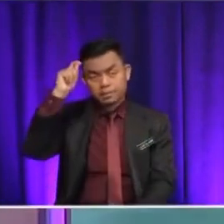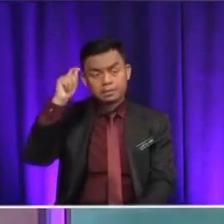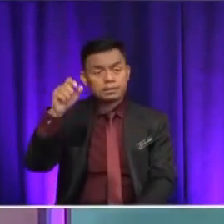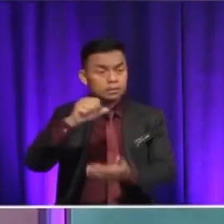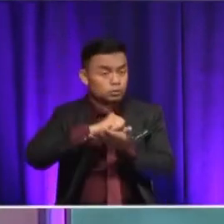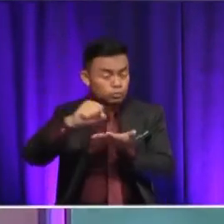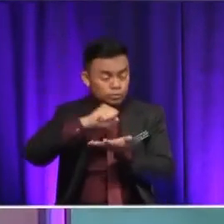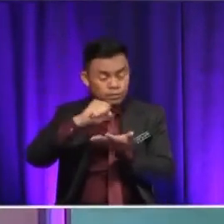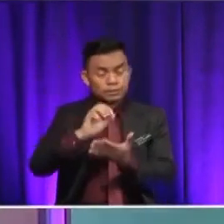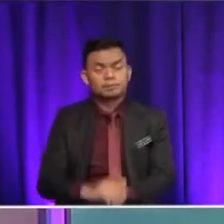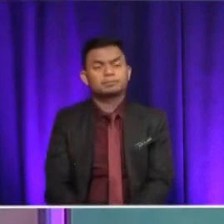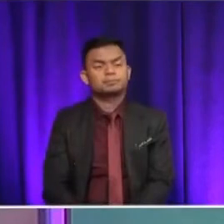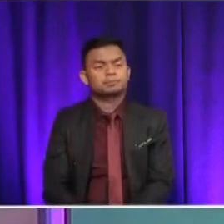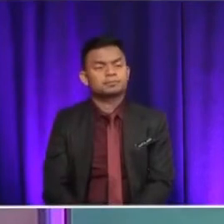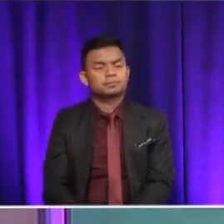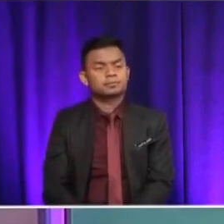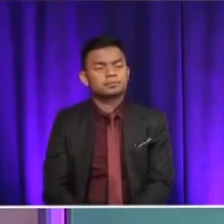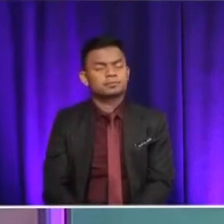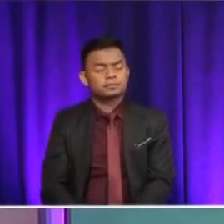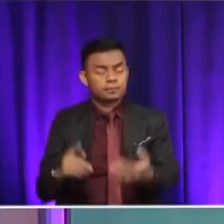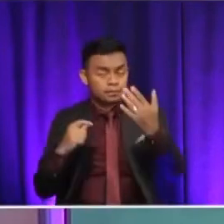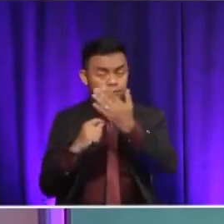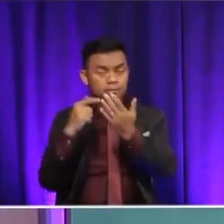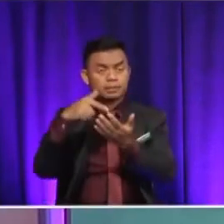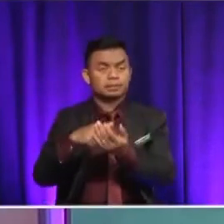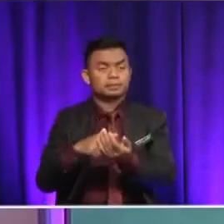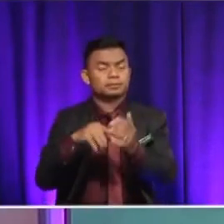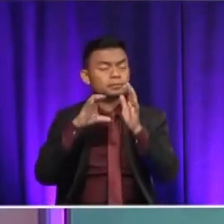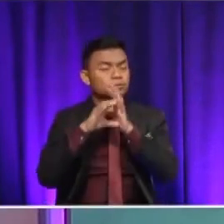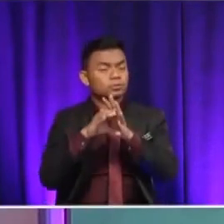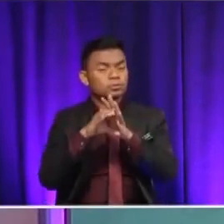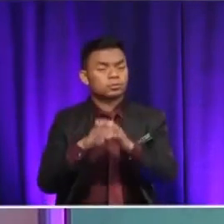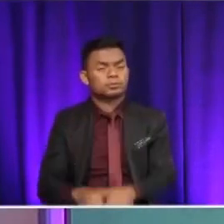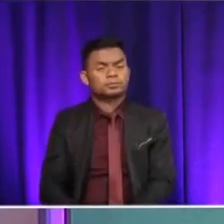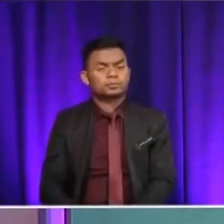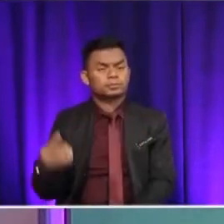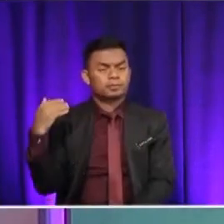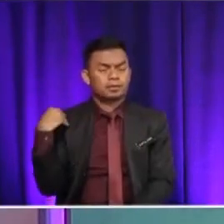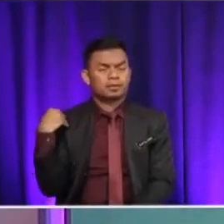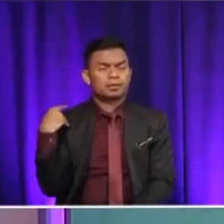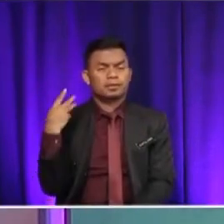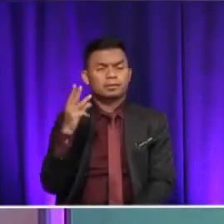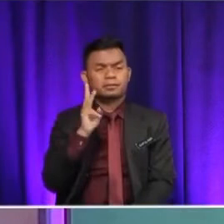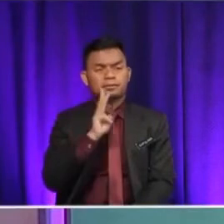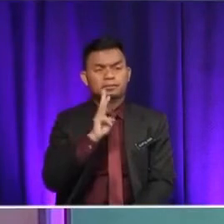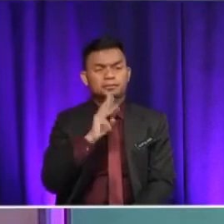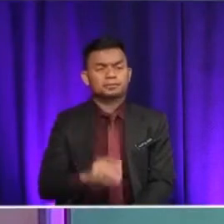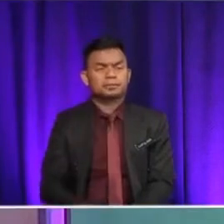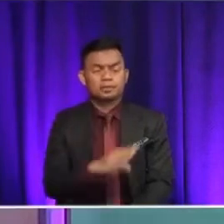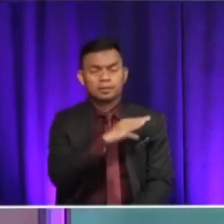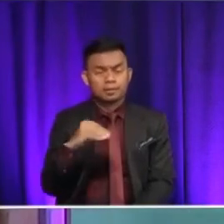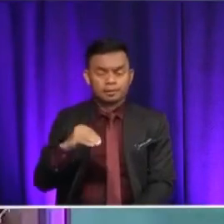tak tanya dekat situ. Kalau kat sini, kalau saya tambah sikit contoh kat sini ini meter air, ini kalau macam ni ialah